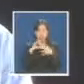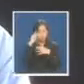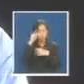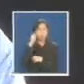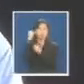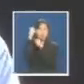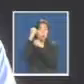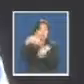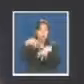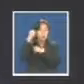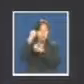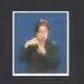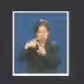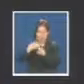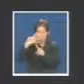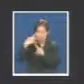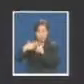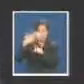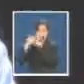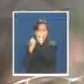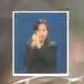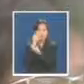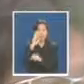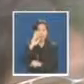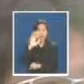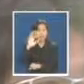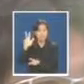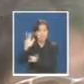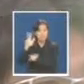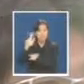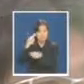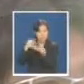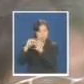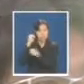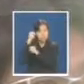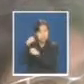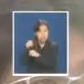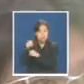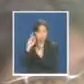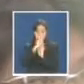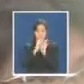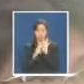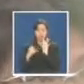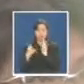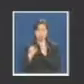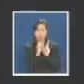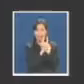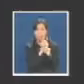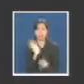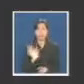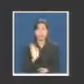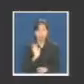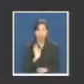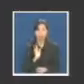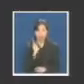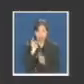มในช่วงเมษาพฤษภาปี53นั้นเนี่ยมิใช่การชุมนุมตามรัฐธรรมนูญสิท